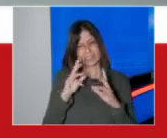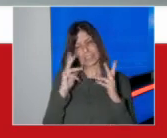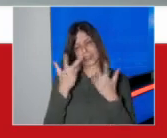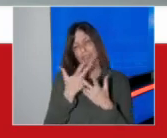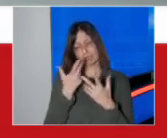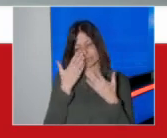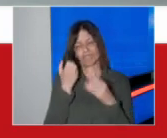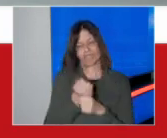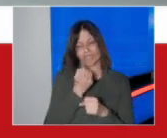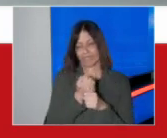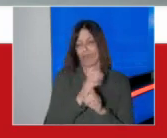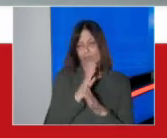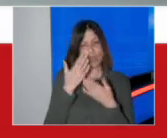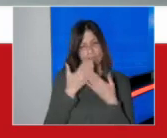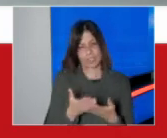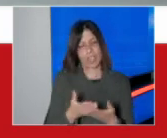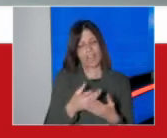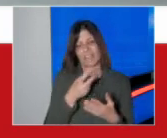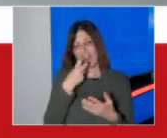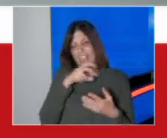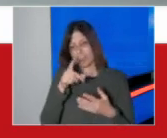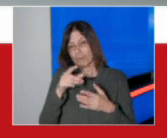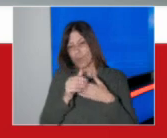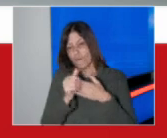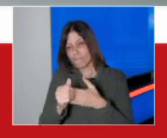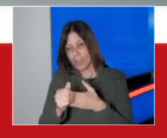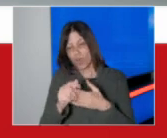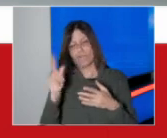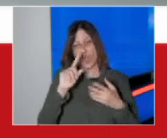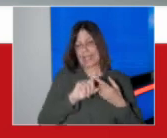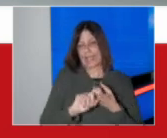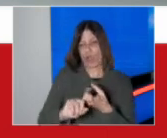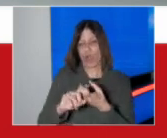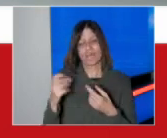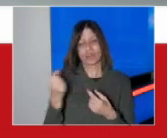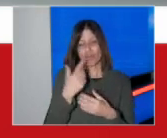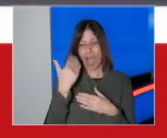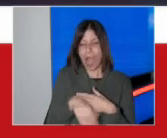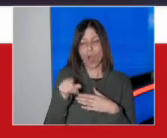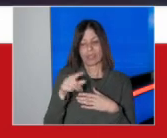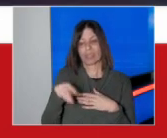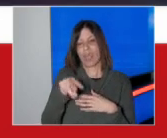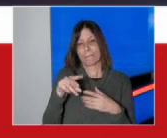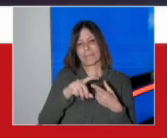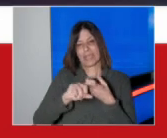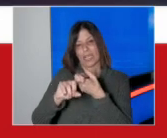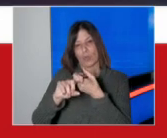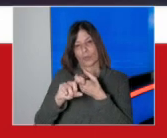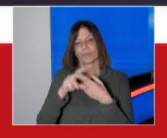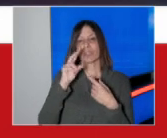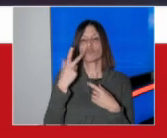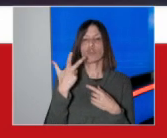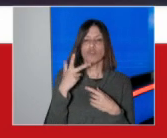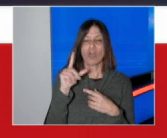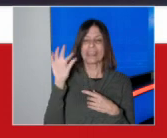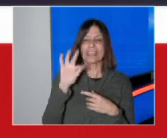את שלו, ועדיף שהם יובילו מאשר שהם יגררו, ובשבוע האחרון הם נגררו. אוקיי, טוב, איציק, יש לנו